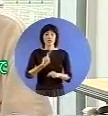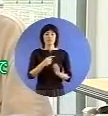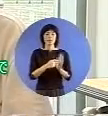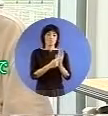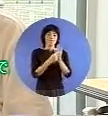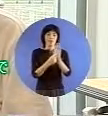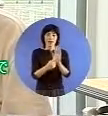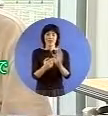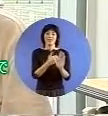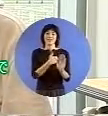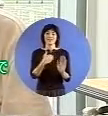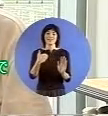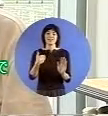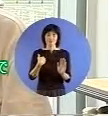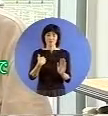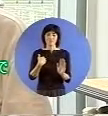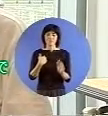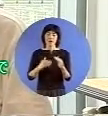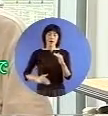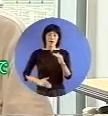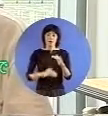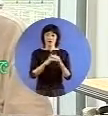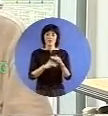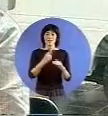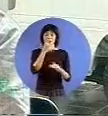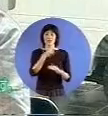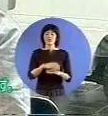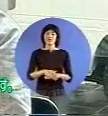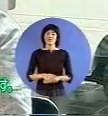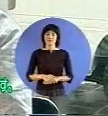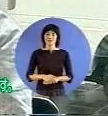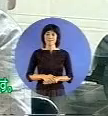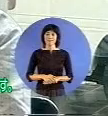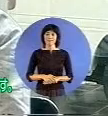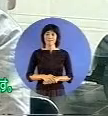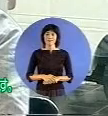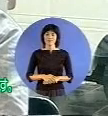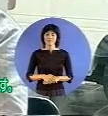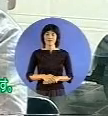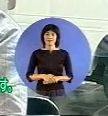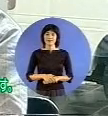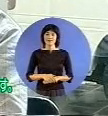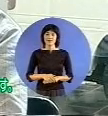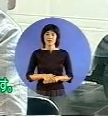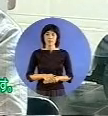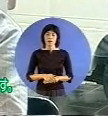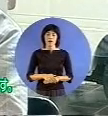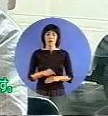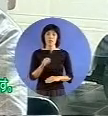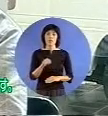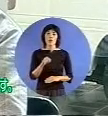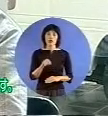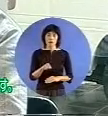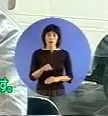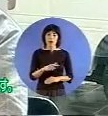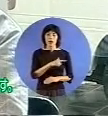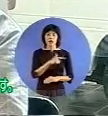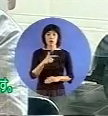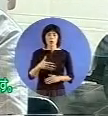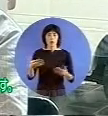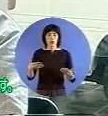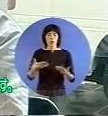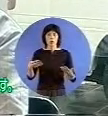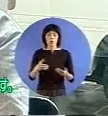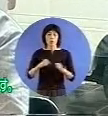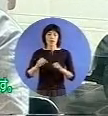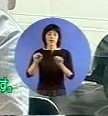場ですので、まあ充実してますね。 ここはおちゃんガーデンに入ったらいろんな職種の人とお話でき